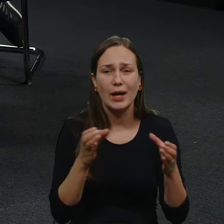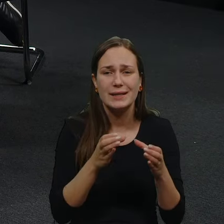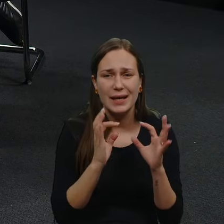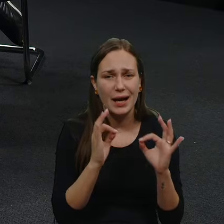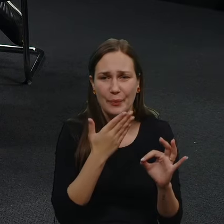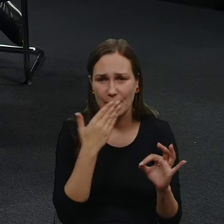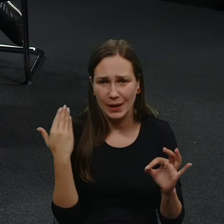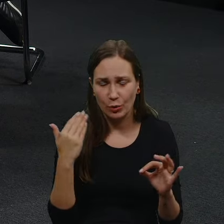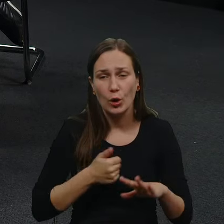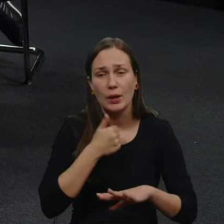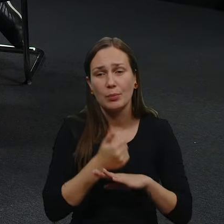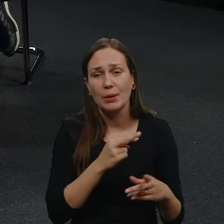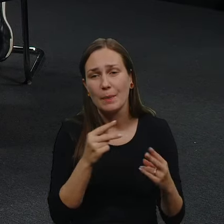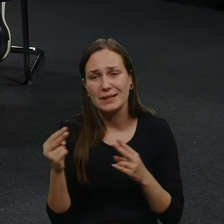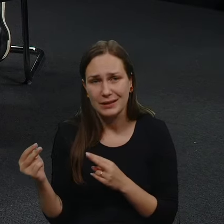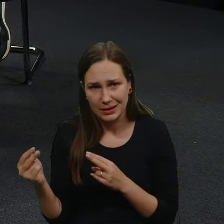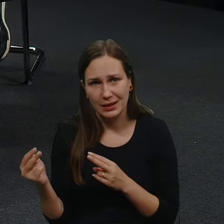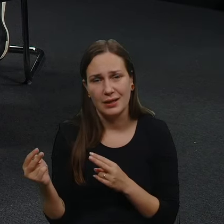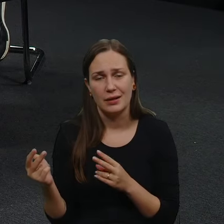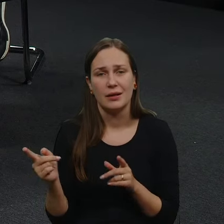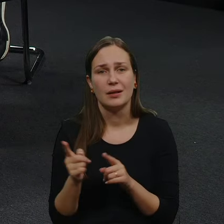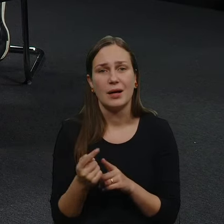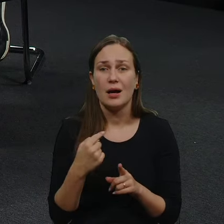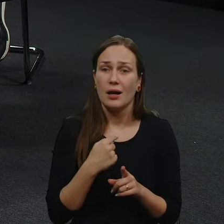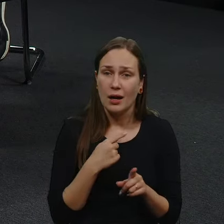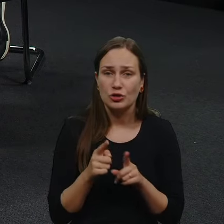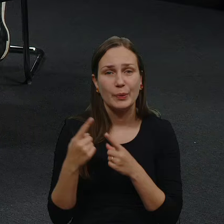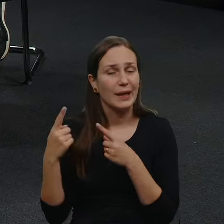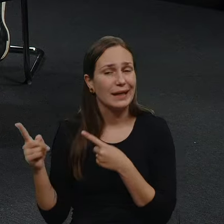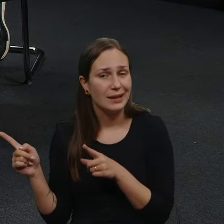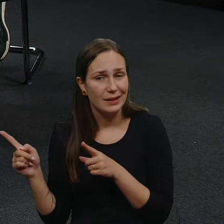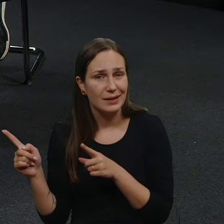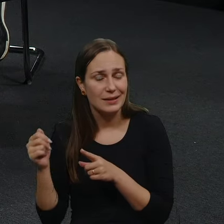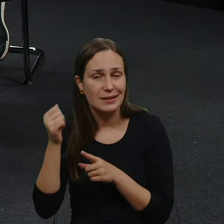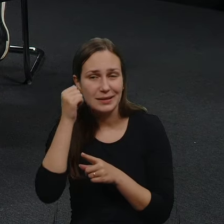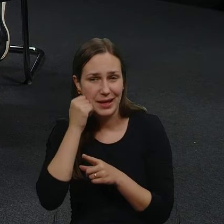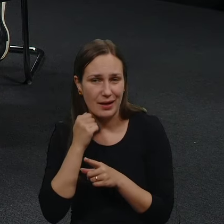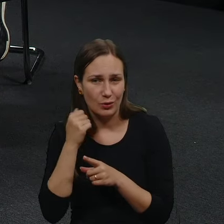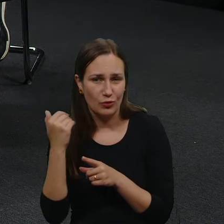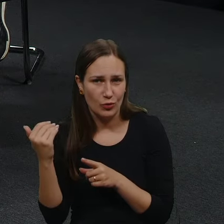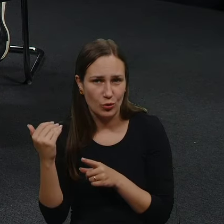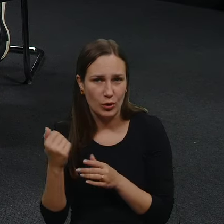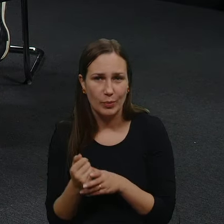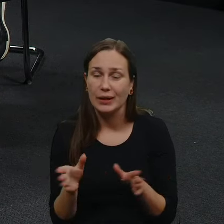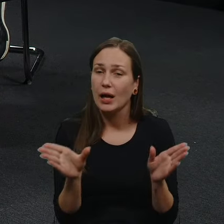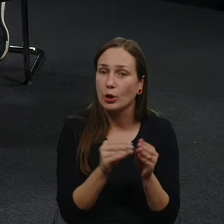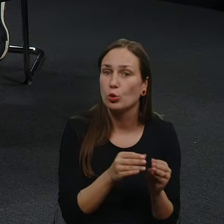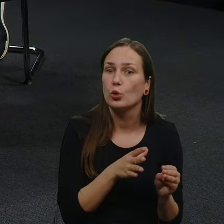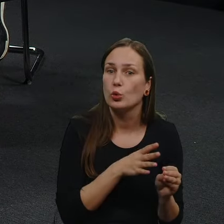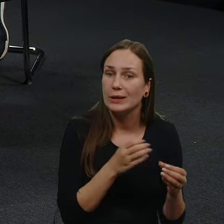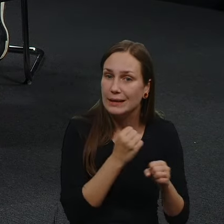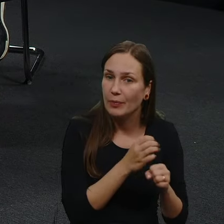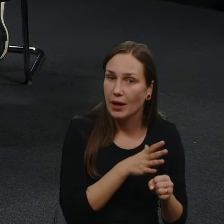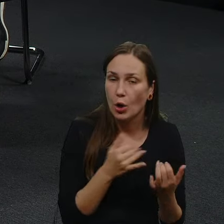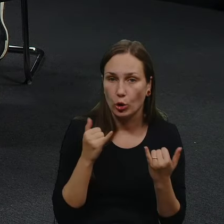kad pasikeitė pirmininkai, kai kurie, kaip aš ir dar keletas senbuvių mūsų. Bet tada negalėjo būti kartu, dabar tarsi